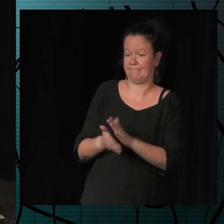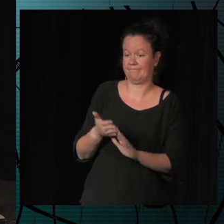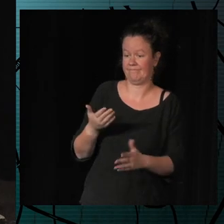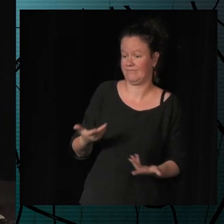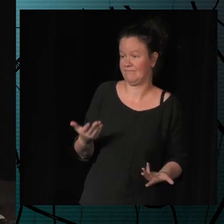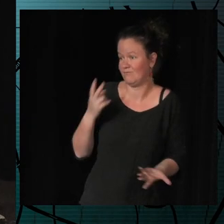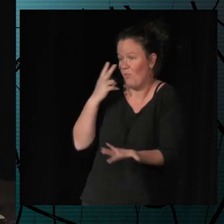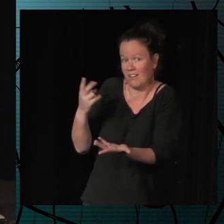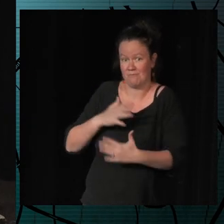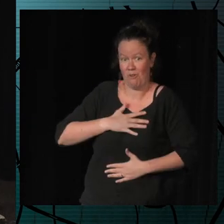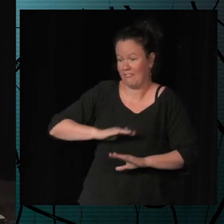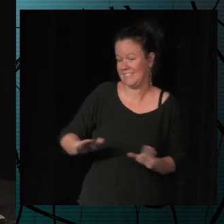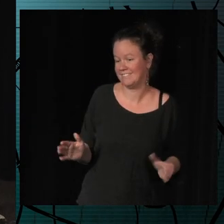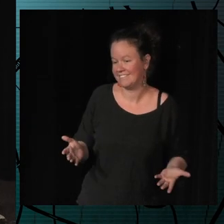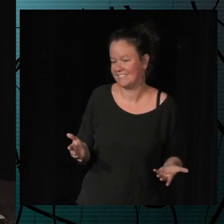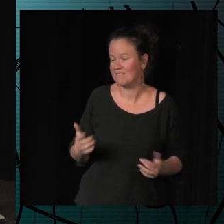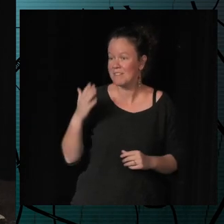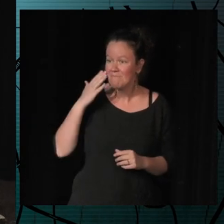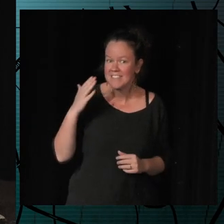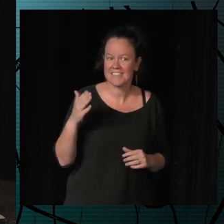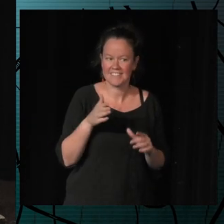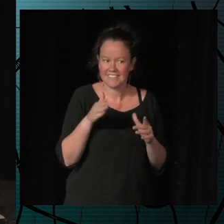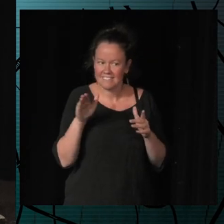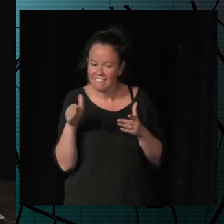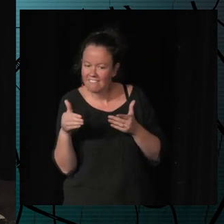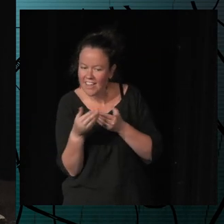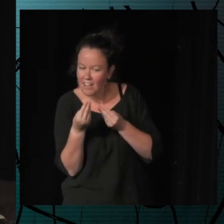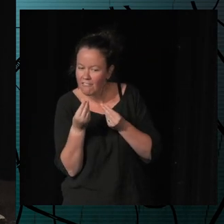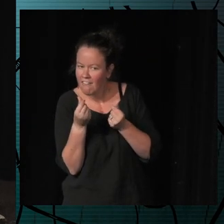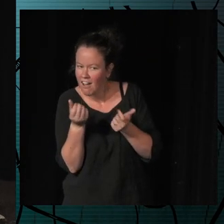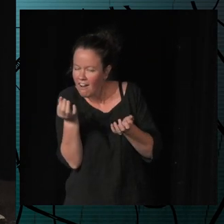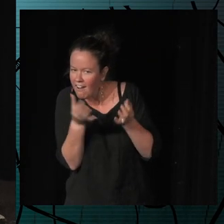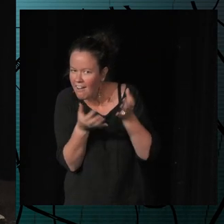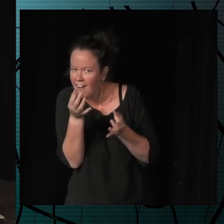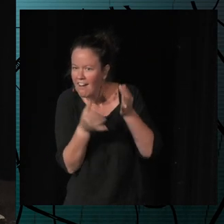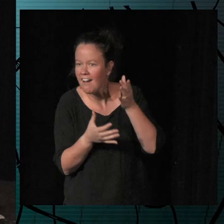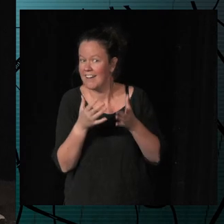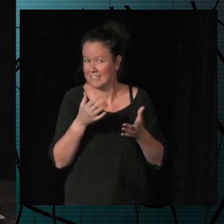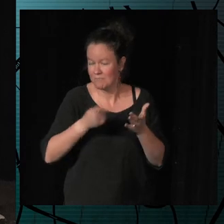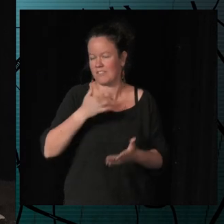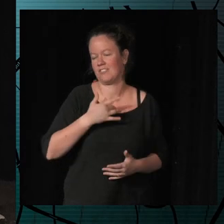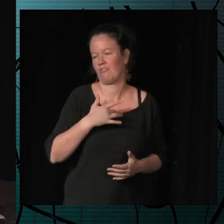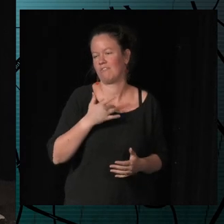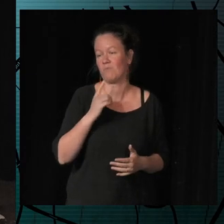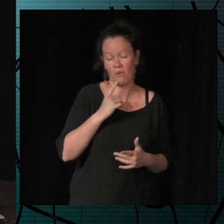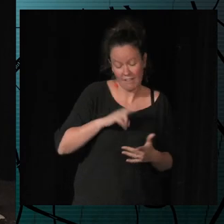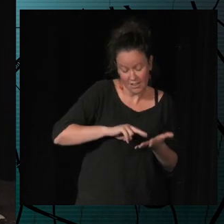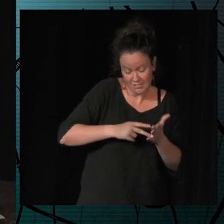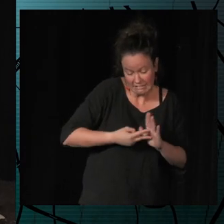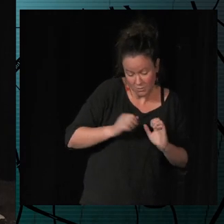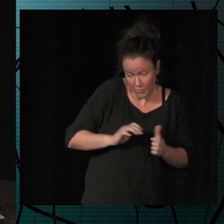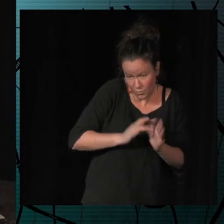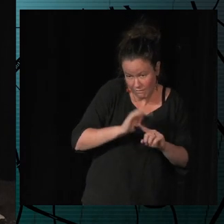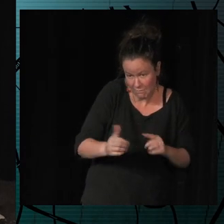de ne pas trop montrer effectivement parce qu'on peut le faire aujourd'hui du coup c'est presque contreproduc enfin contreintuitif plutôt puisque dans le jeu vidéo moderne